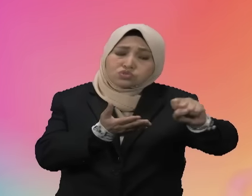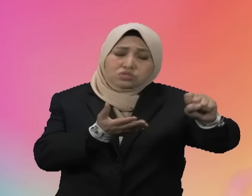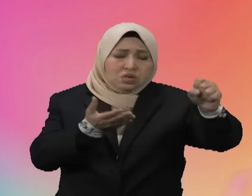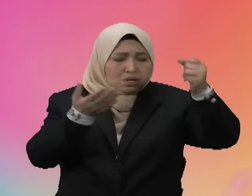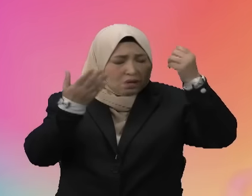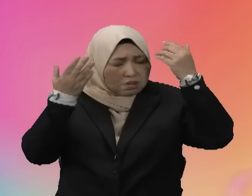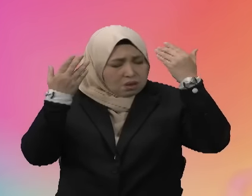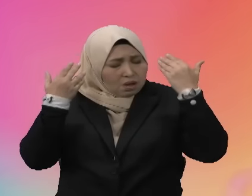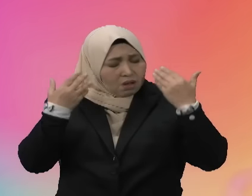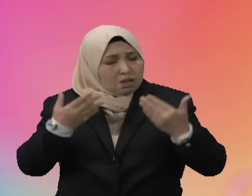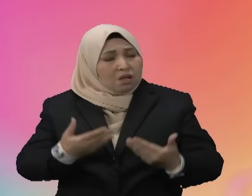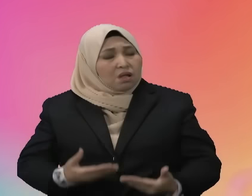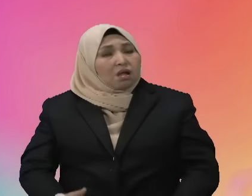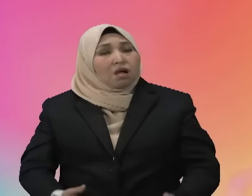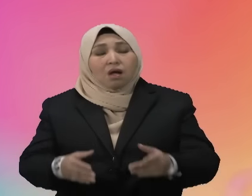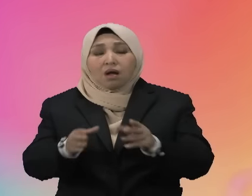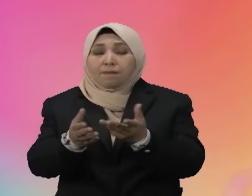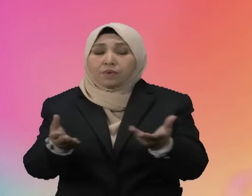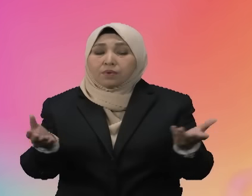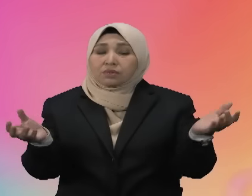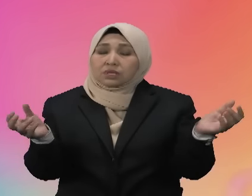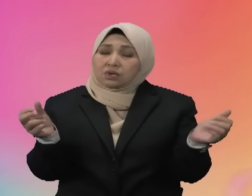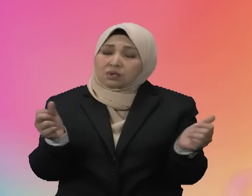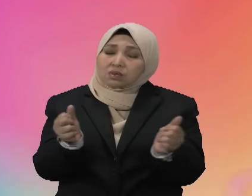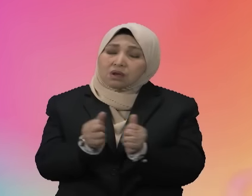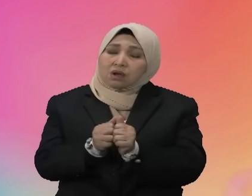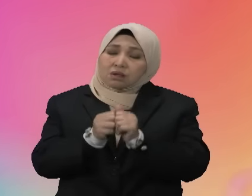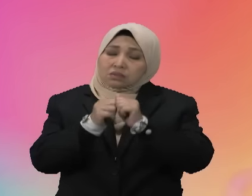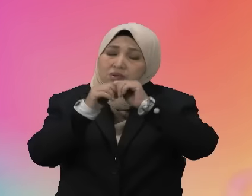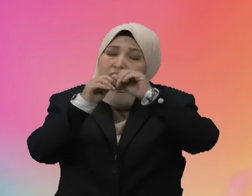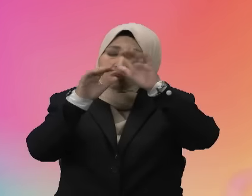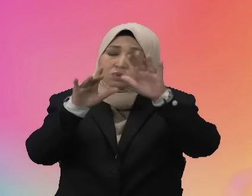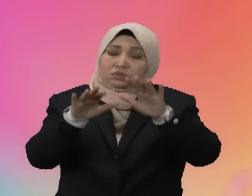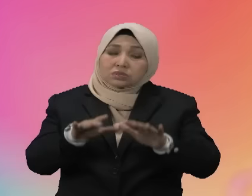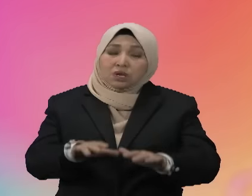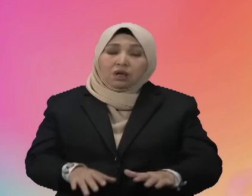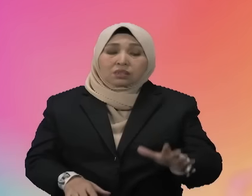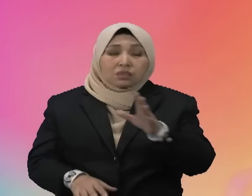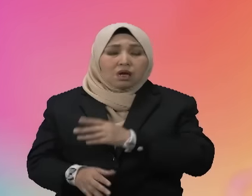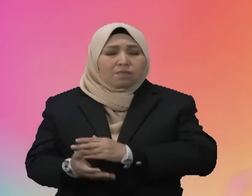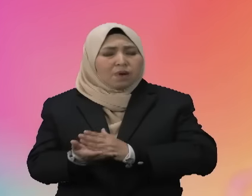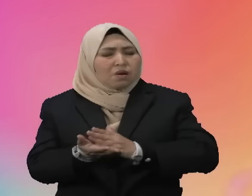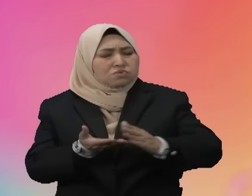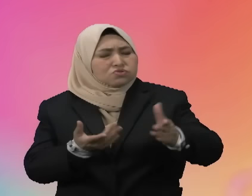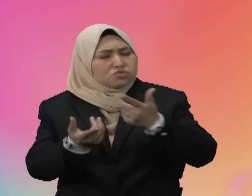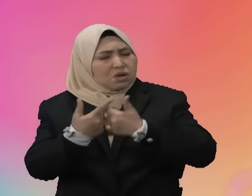ليطهركم به ويذهب عنكم رجز